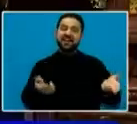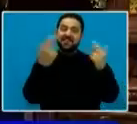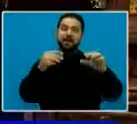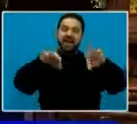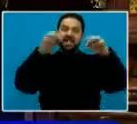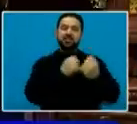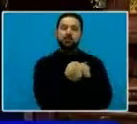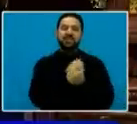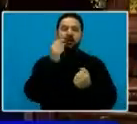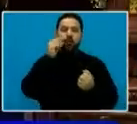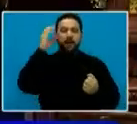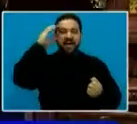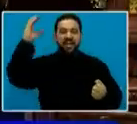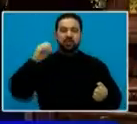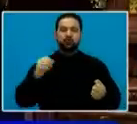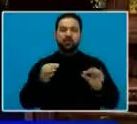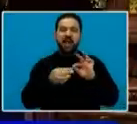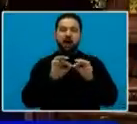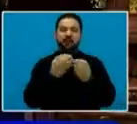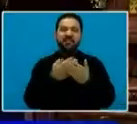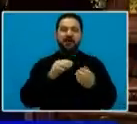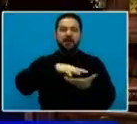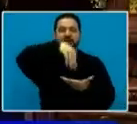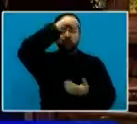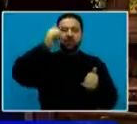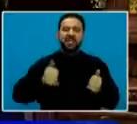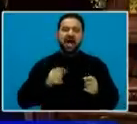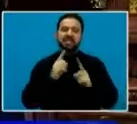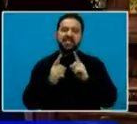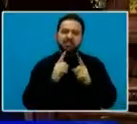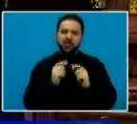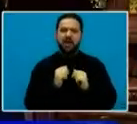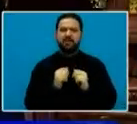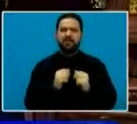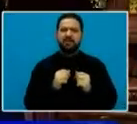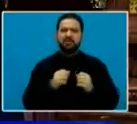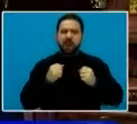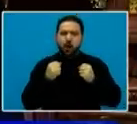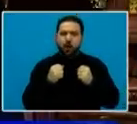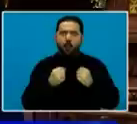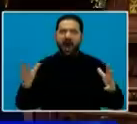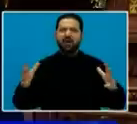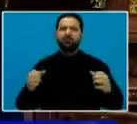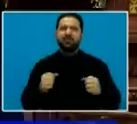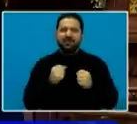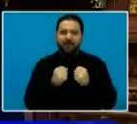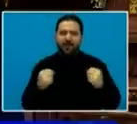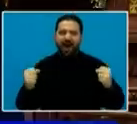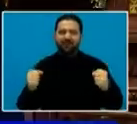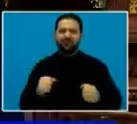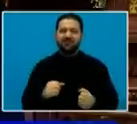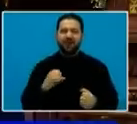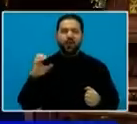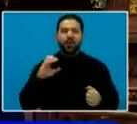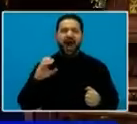Bine v-am regăsit, dragi telespectatori! La Cuvânt pentru Suflet discutăm astăzi despre curajul duhovnicesc.